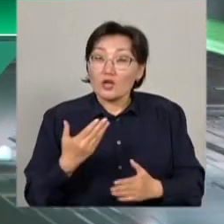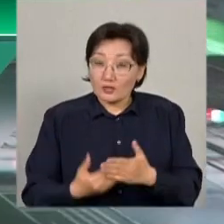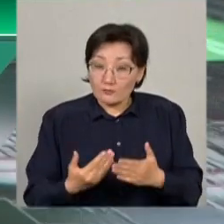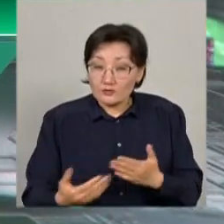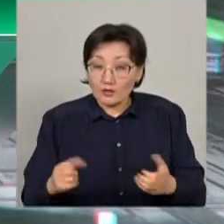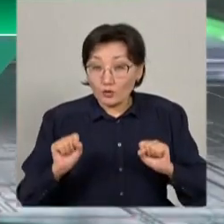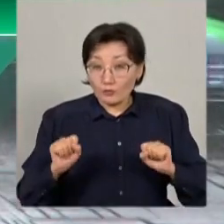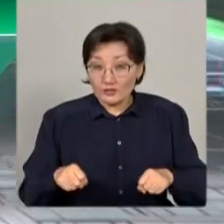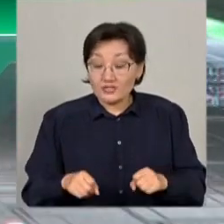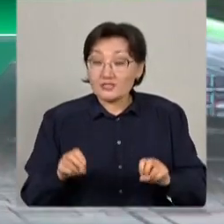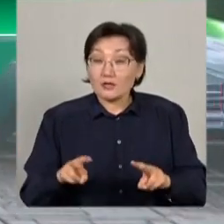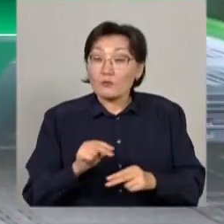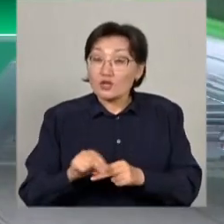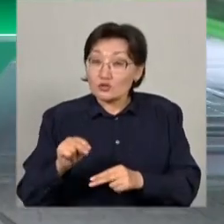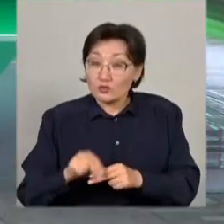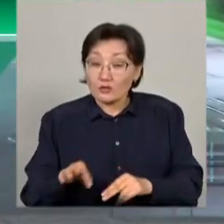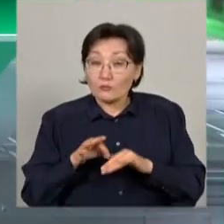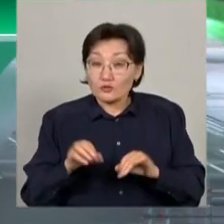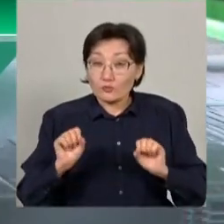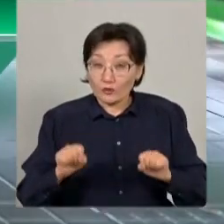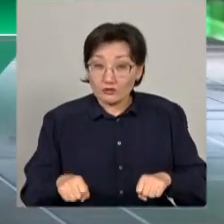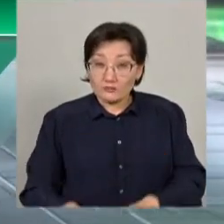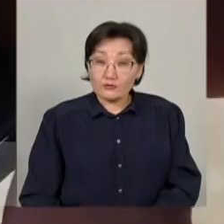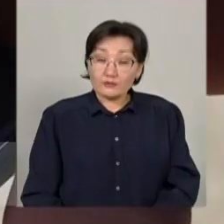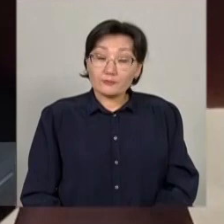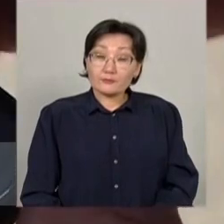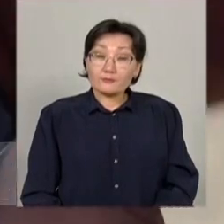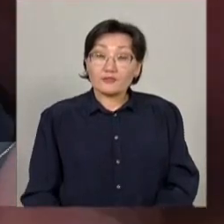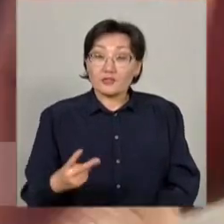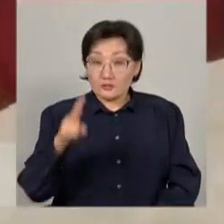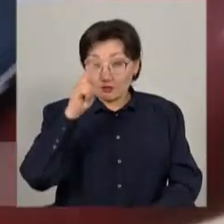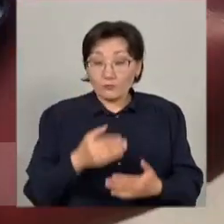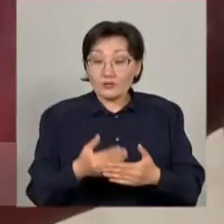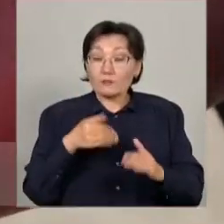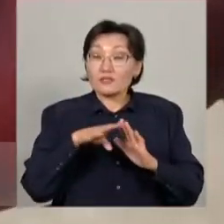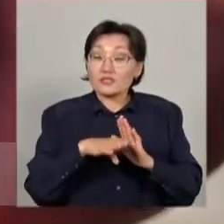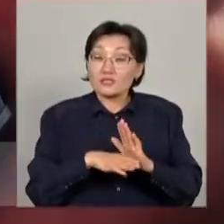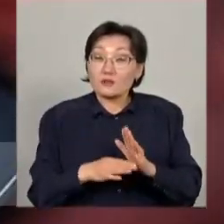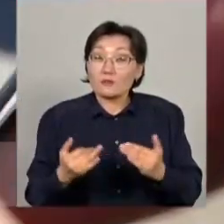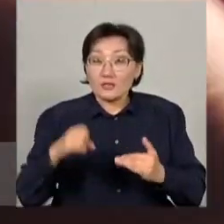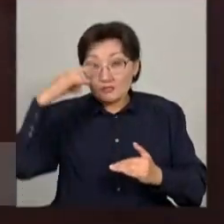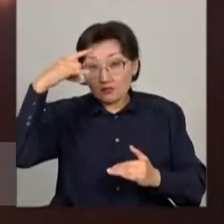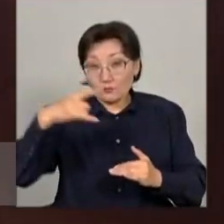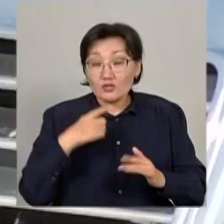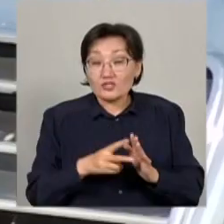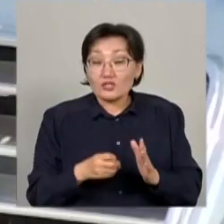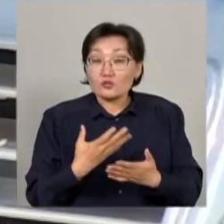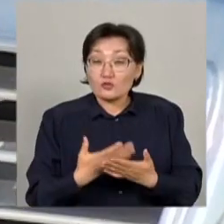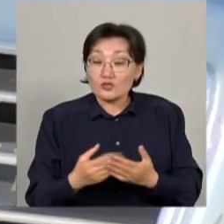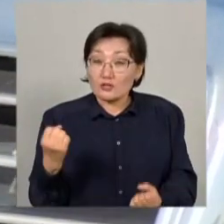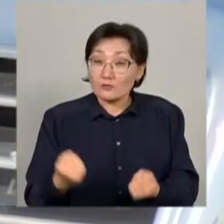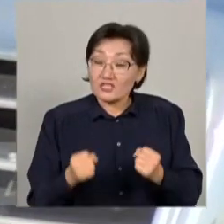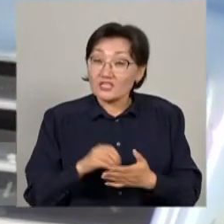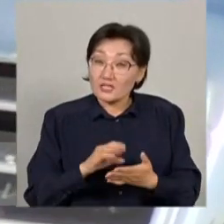алуға болады. Тіпті арнайы оқытулардан да өткізе аламыз. 2 ай бұрын ашылған бағдарламаға қазір 700-ге жуық